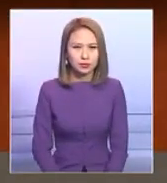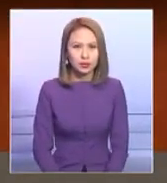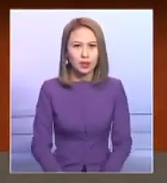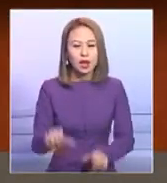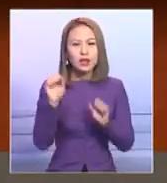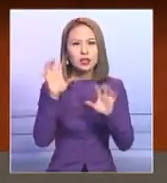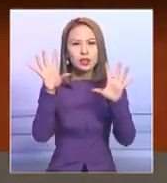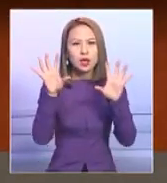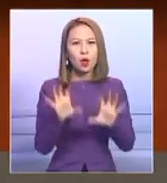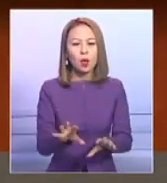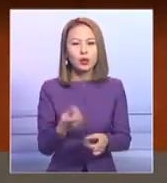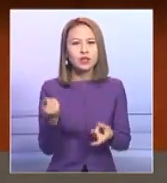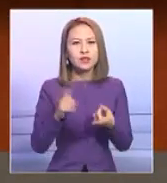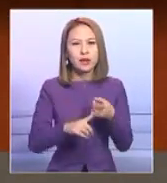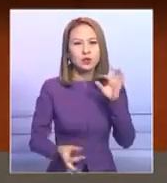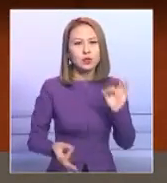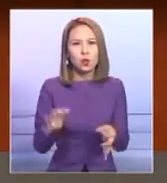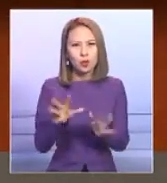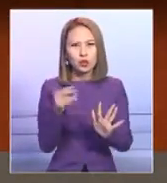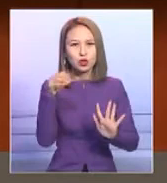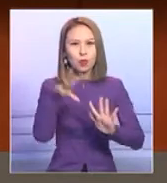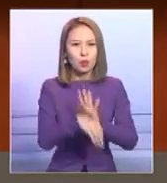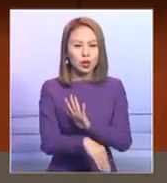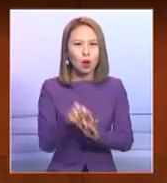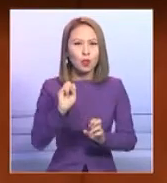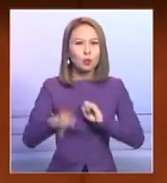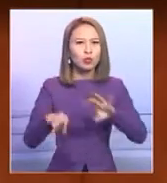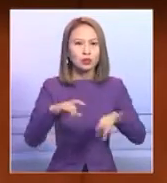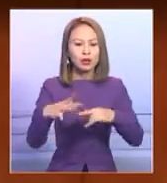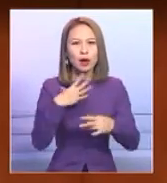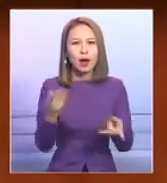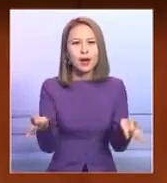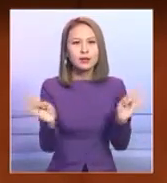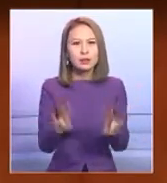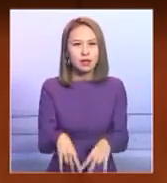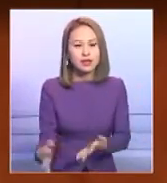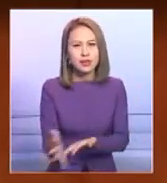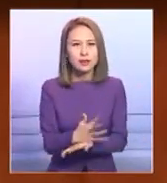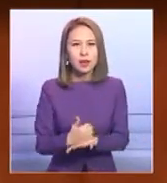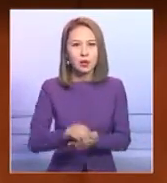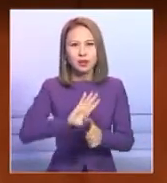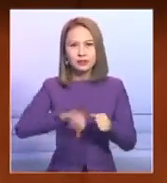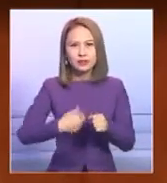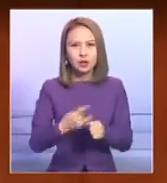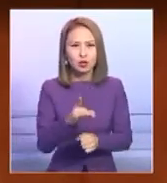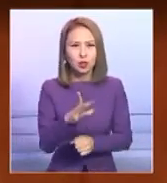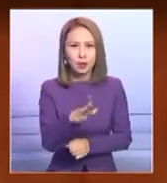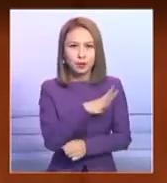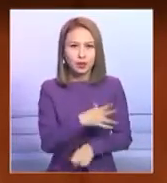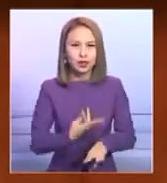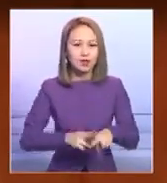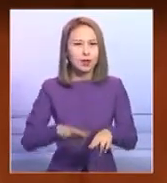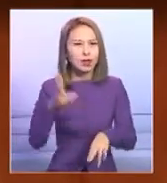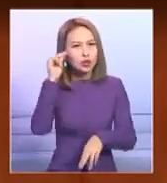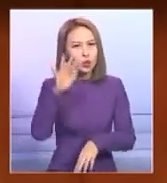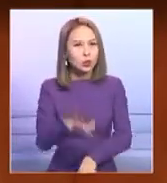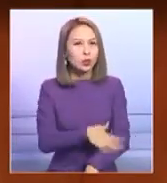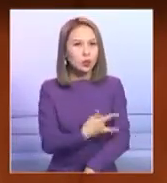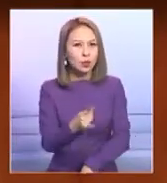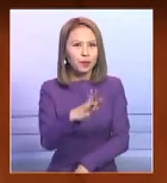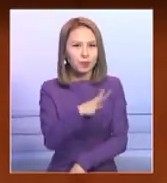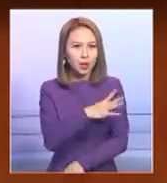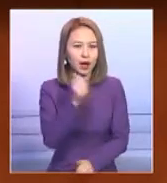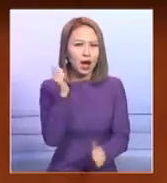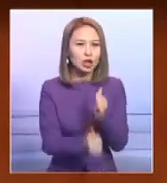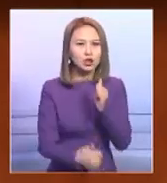Заңға енетін тағы бір нормаға сәйкес қоқыс өңдейтін орындарда қалдықтарды сұрыптап жою міндетінің уақытын ұзартады. Бұл міндет биыл